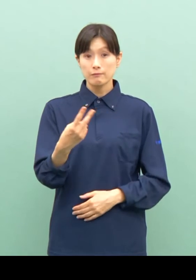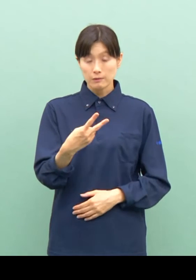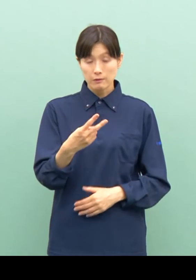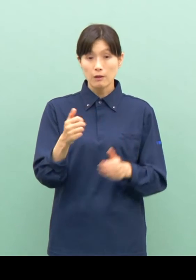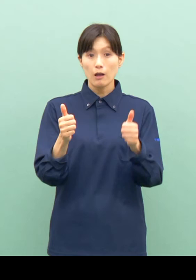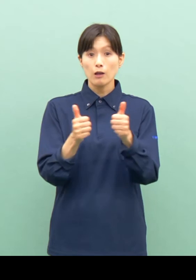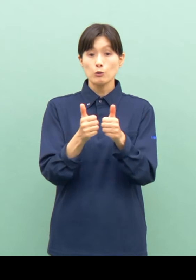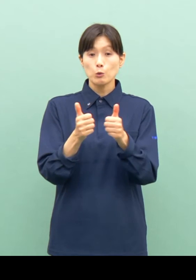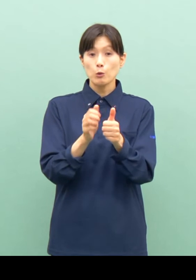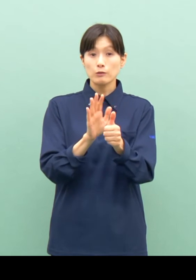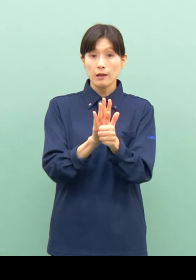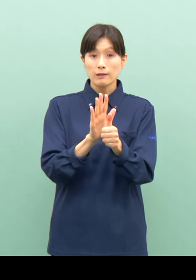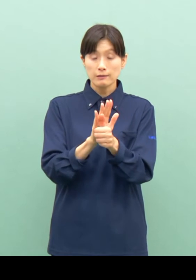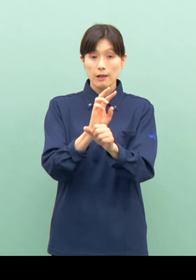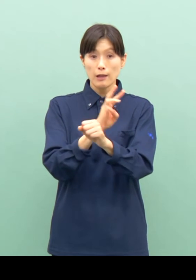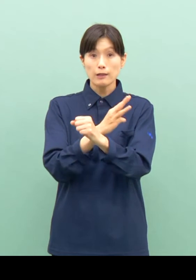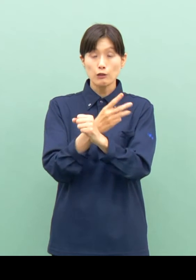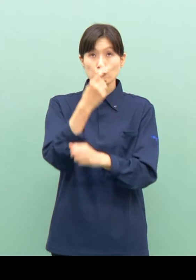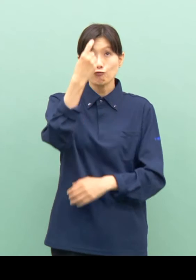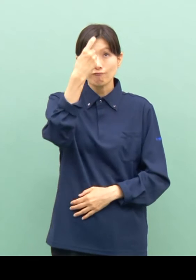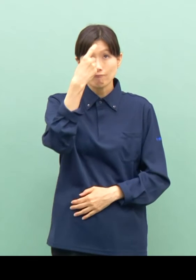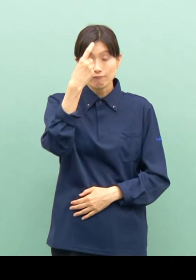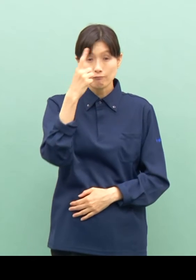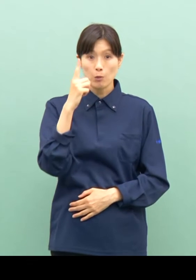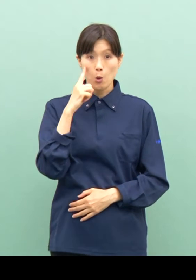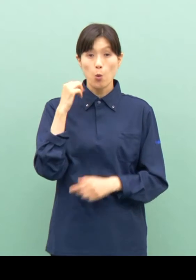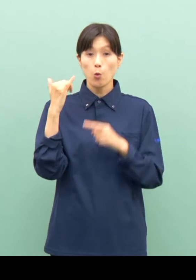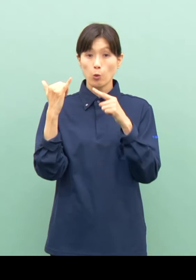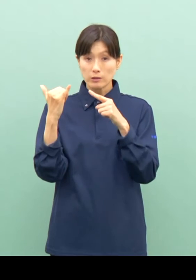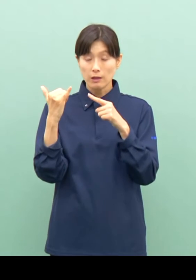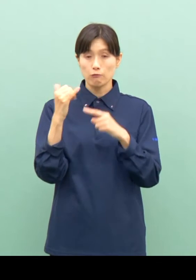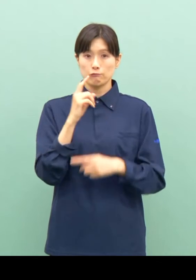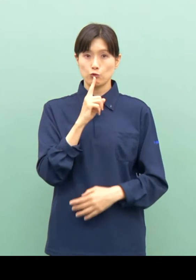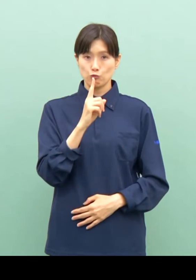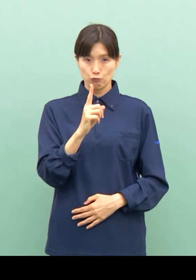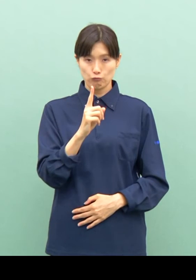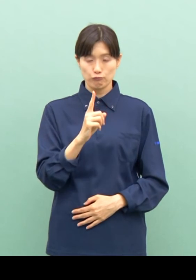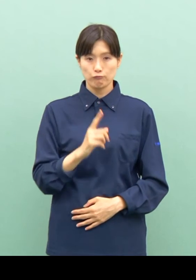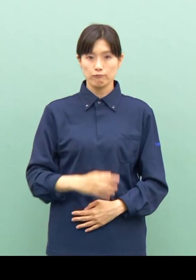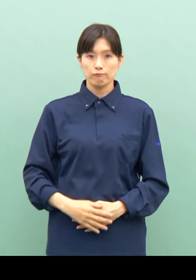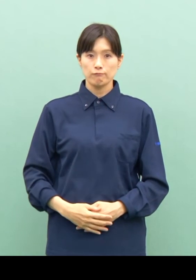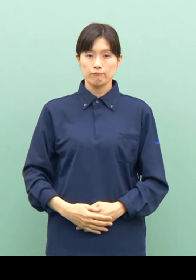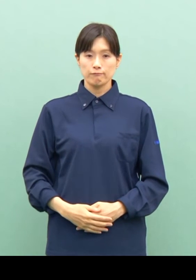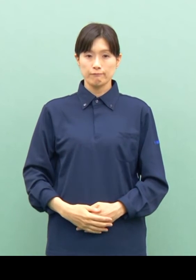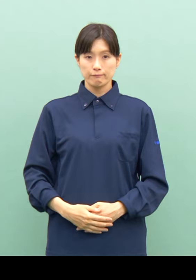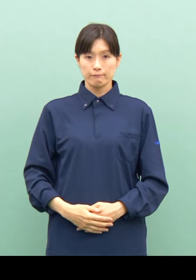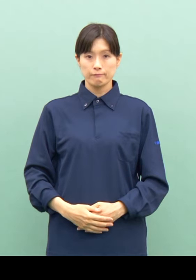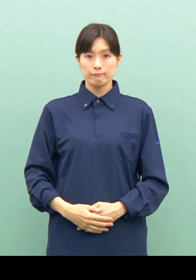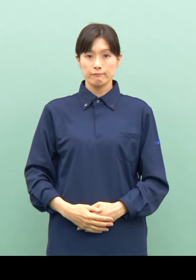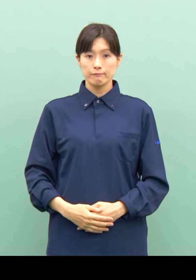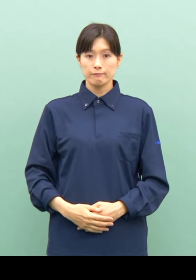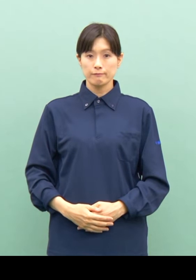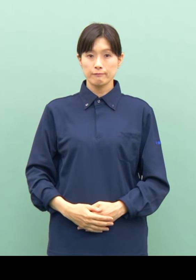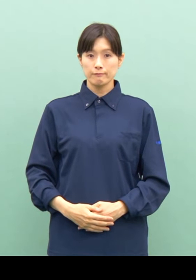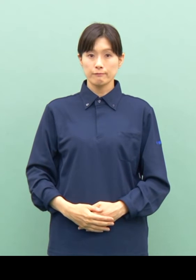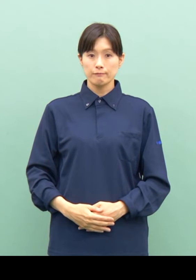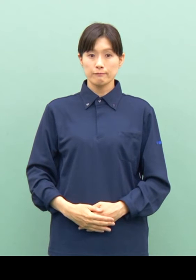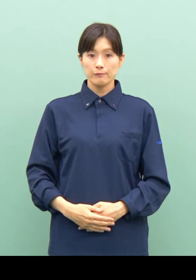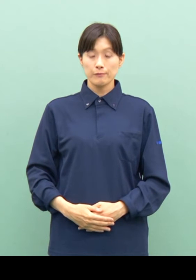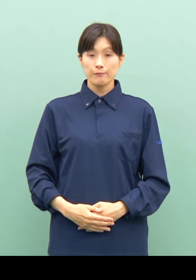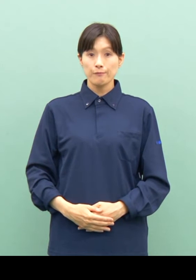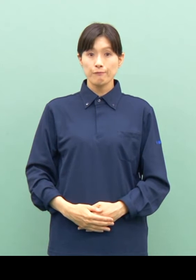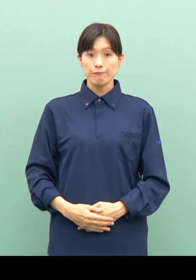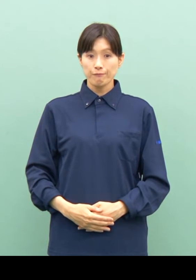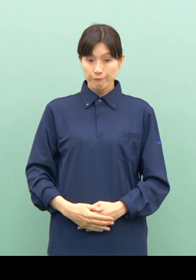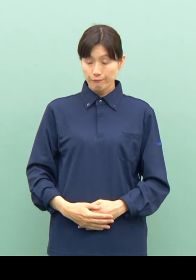てを経験し、相談支援に関する研修を受けた保護者をペアレントメンターとして認定しています